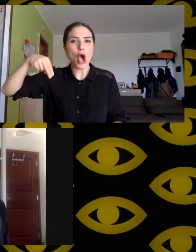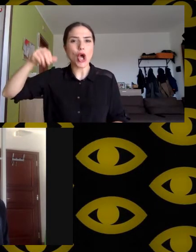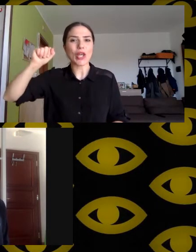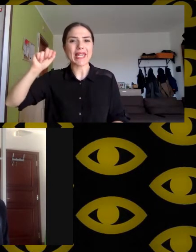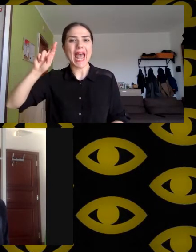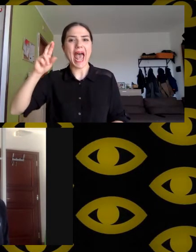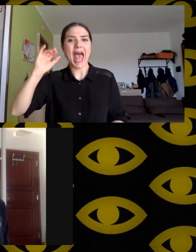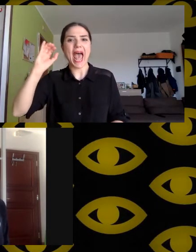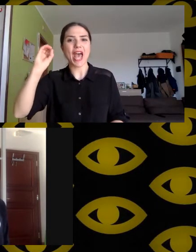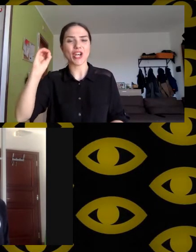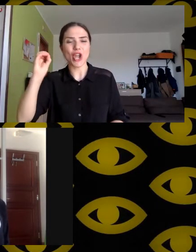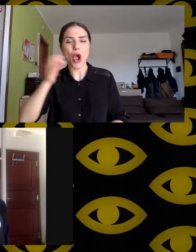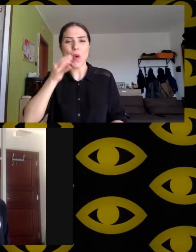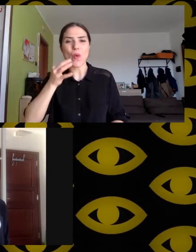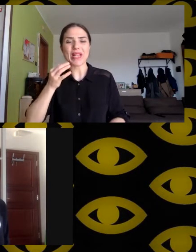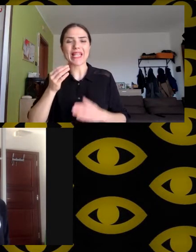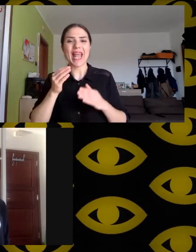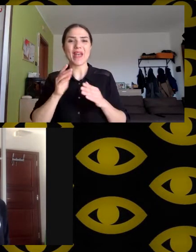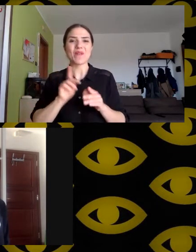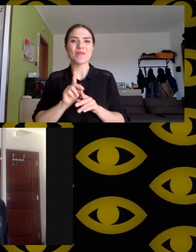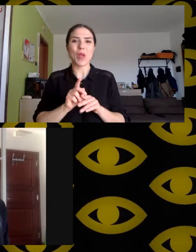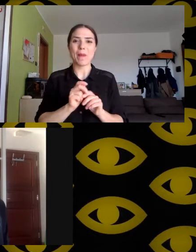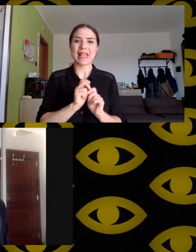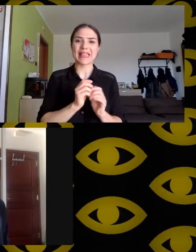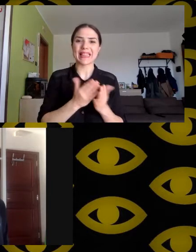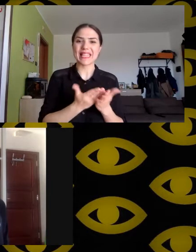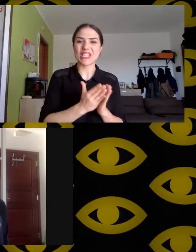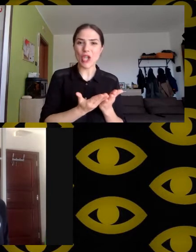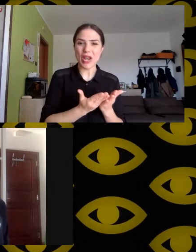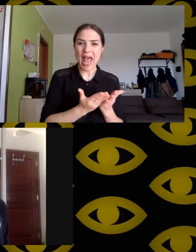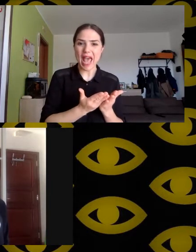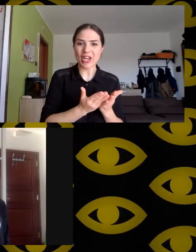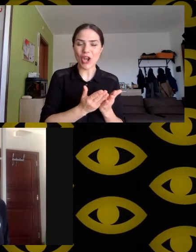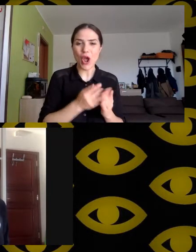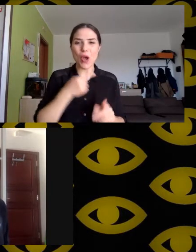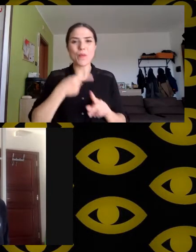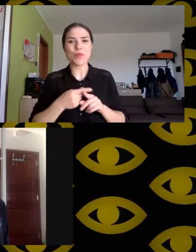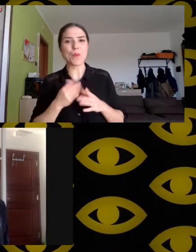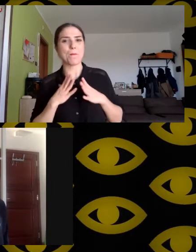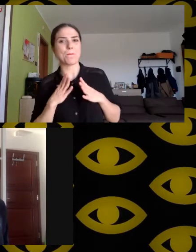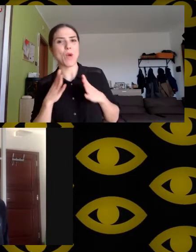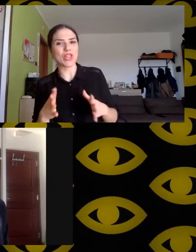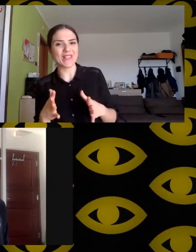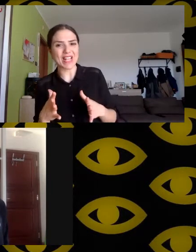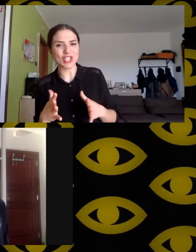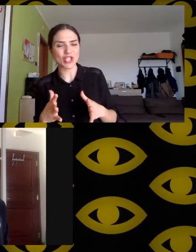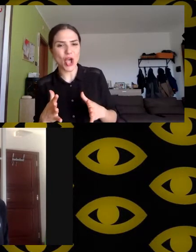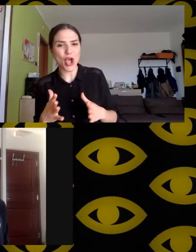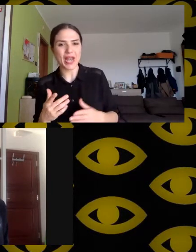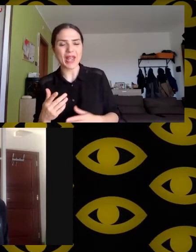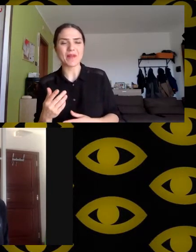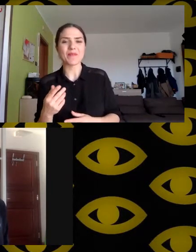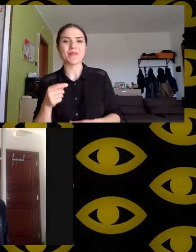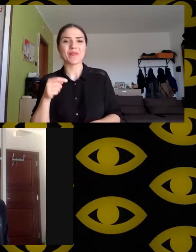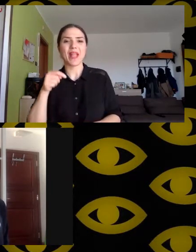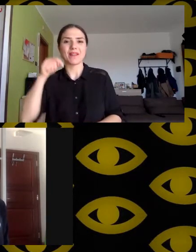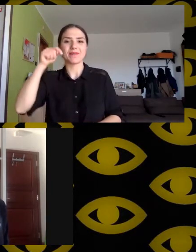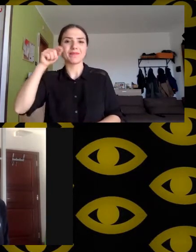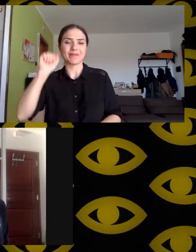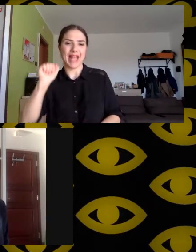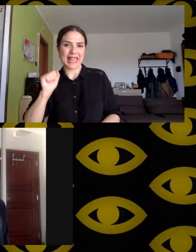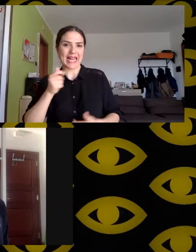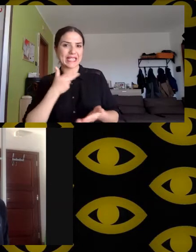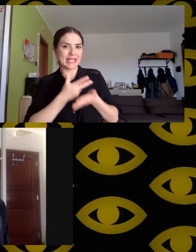tu? Di cosa si tratta? Sì, in realtà è un progetto che ancora, sai, non è uscito, l'avevo annunciato, ma poi